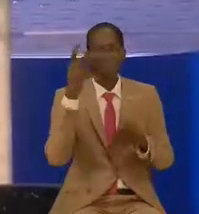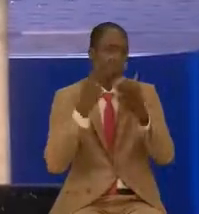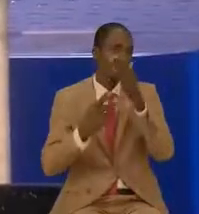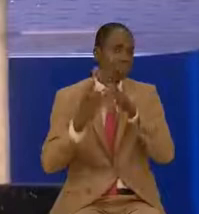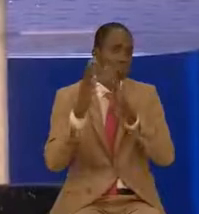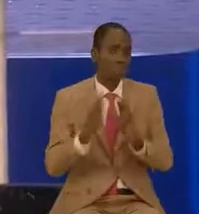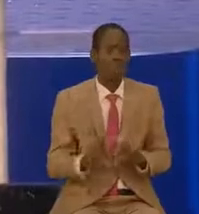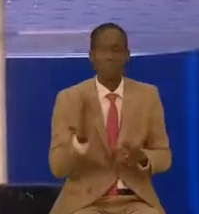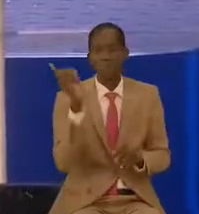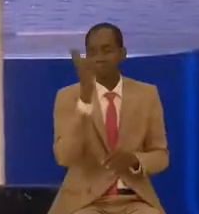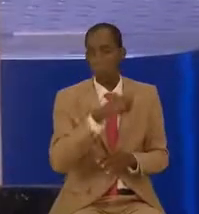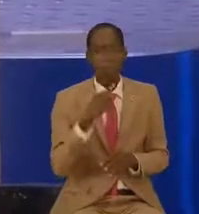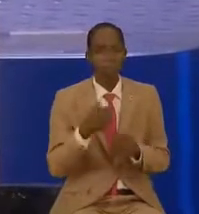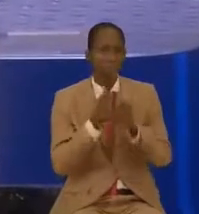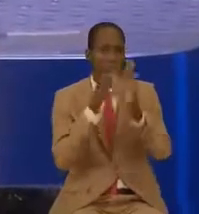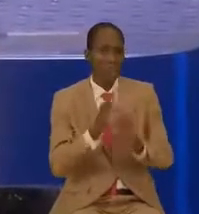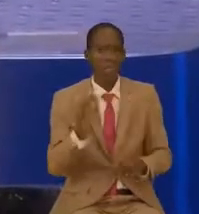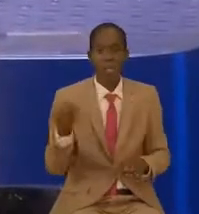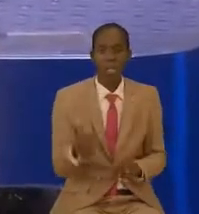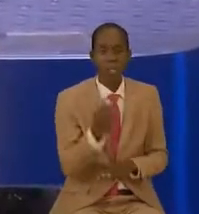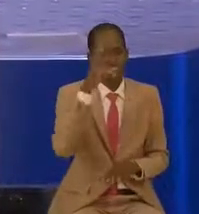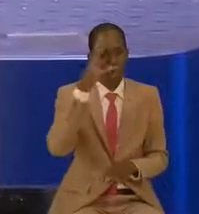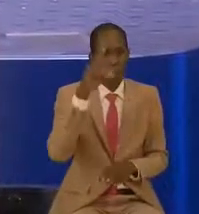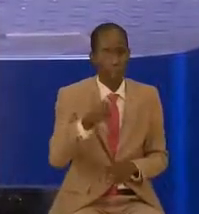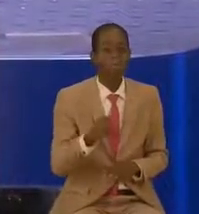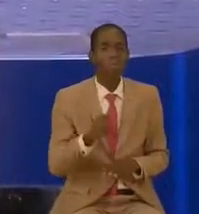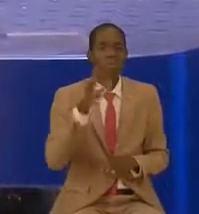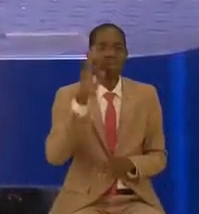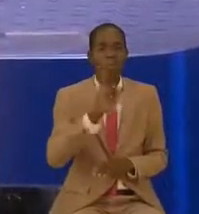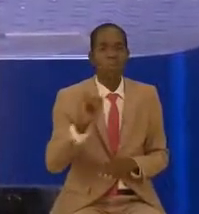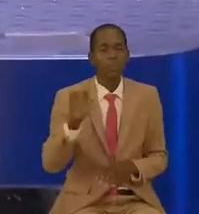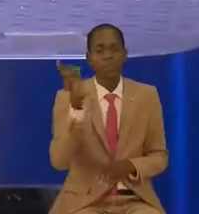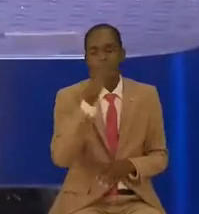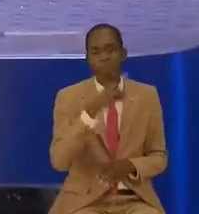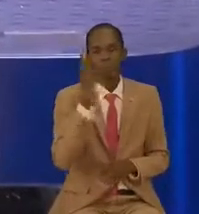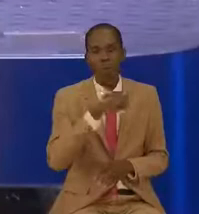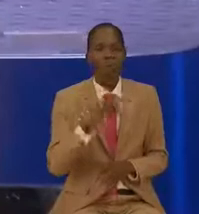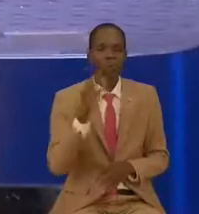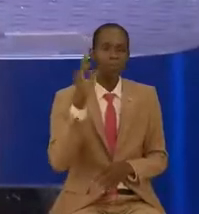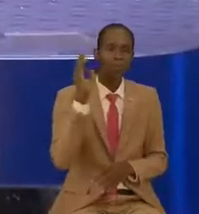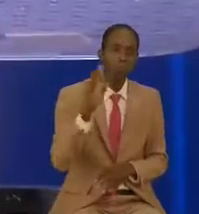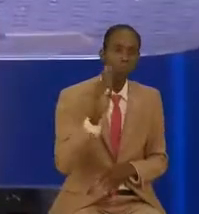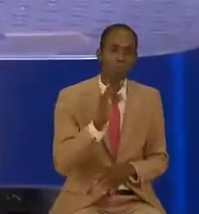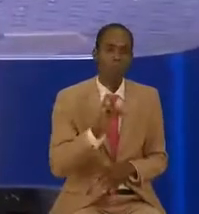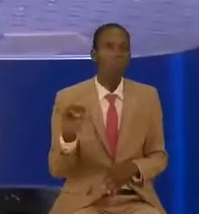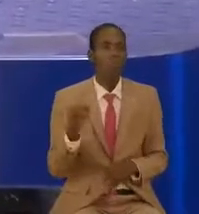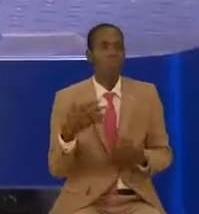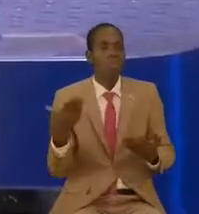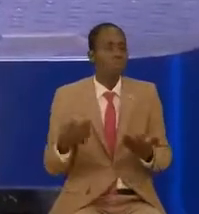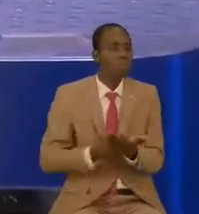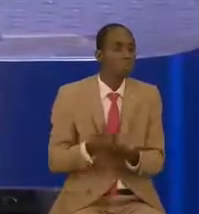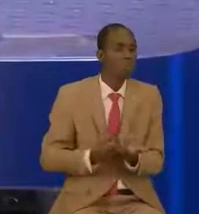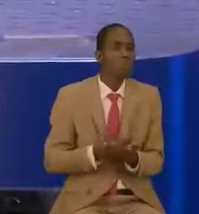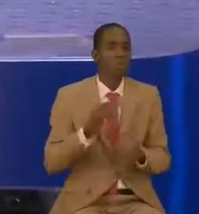si quelqu'un faux apôtre, si quelqu'un qui prêche une fausse doctrine, si quelqu'un vous annonce un autre